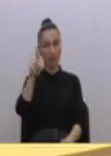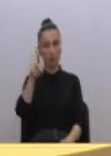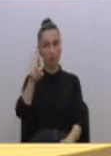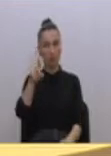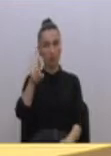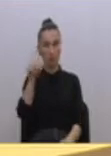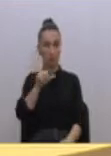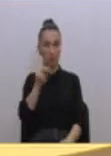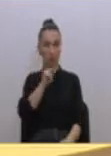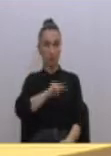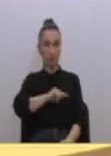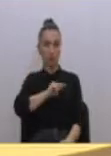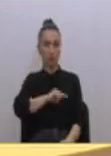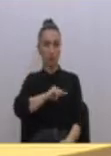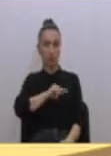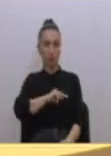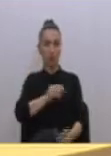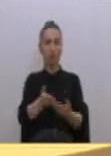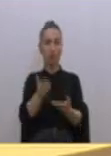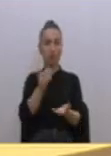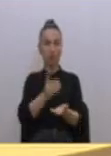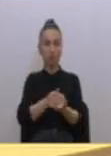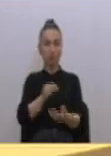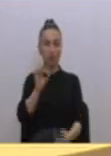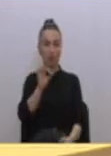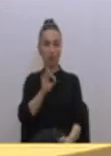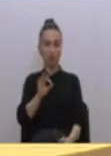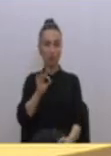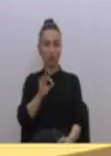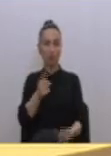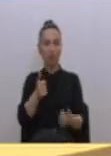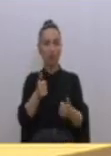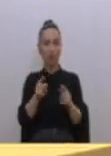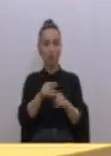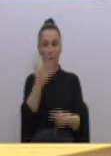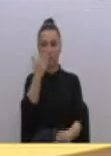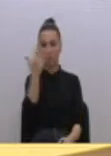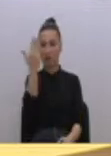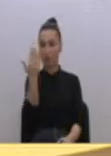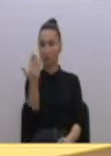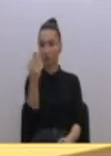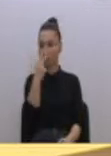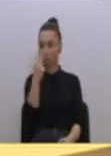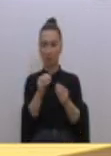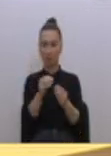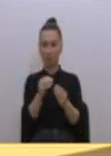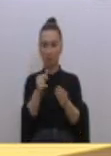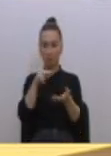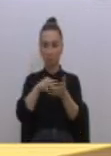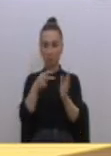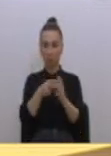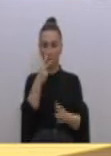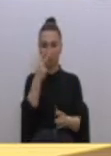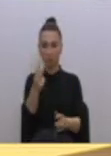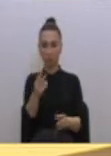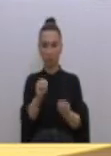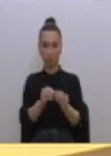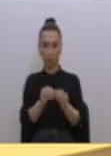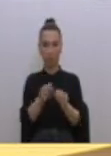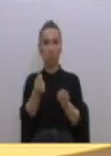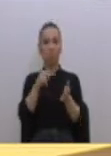mușoa bis, ședegeps, rogorsar keși. Aia se vihilat holme.